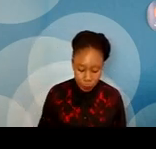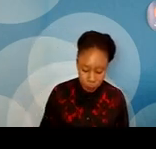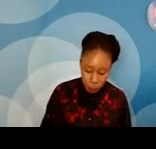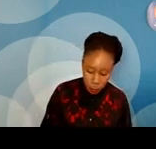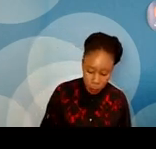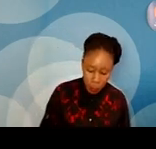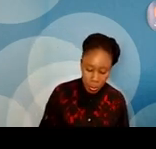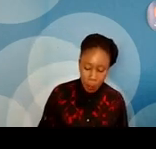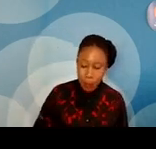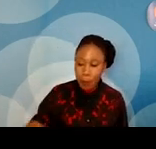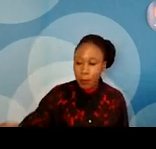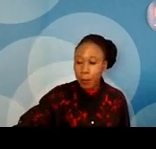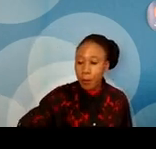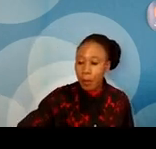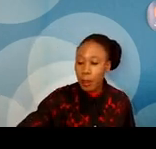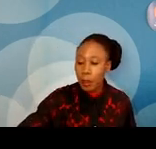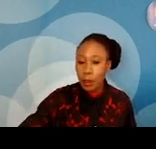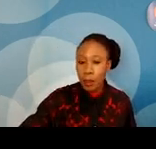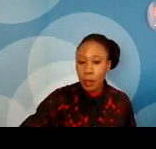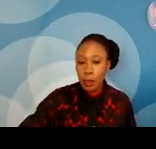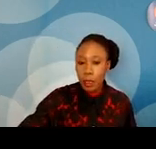som ung. Mm.